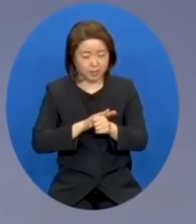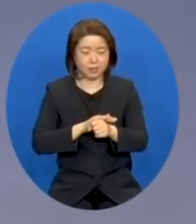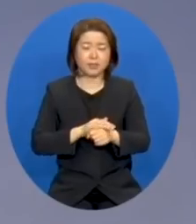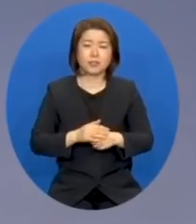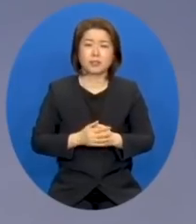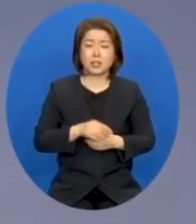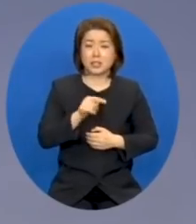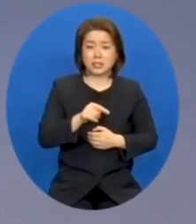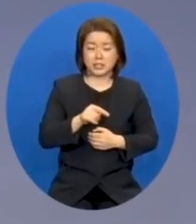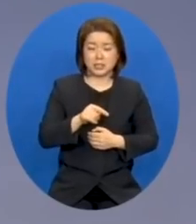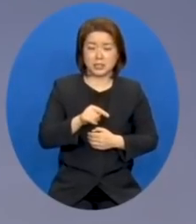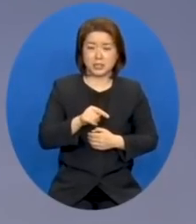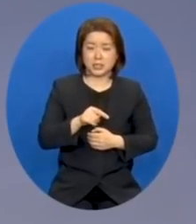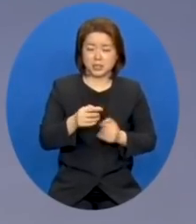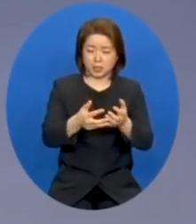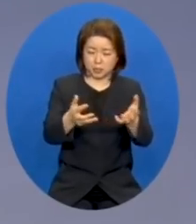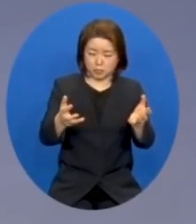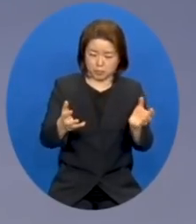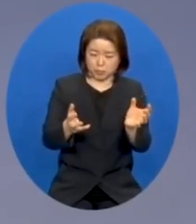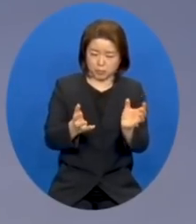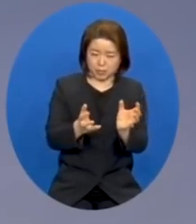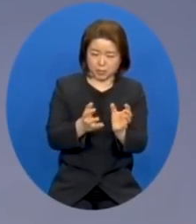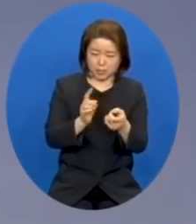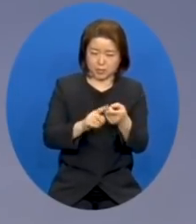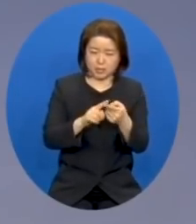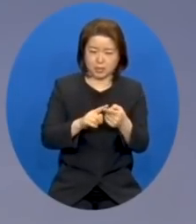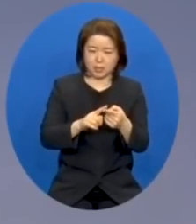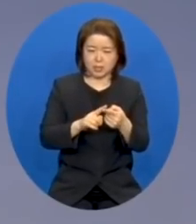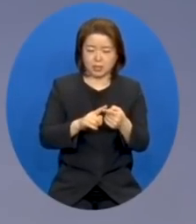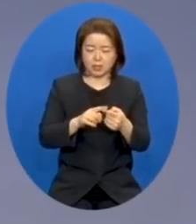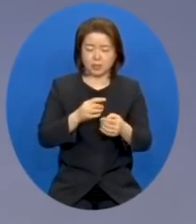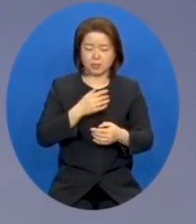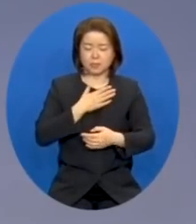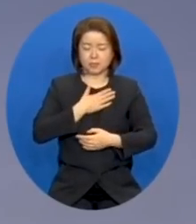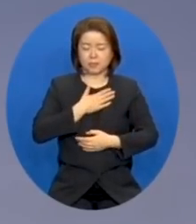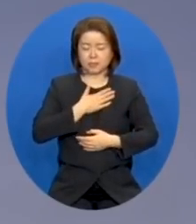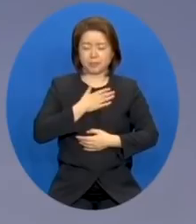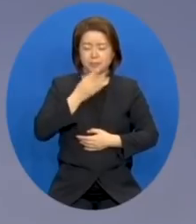고 부분에 가서는 탁 목회의 막히더라구요